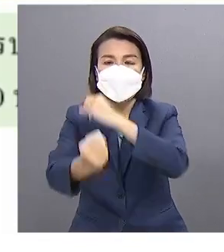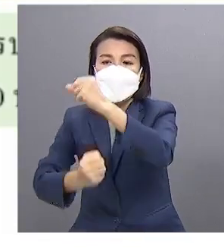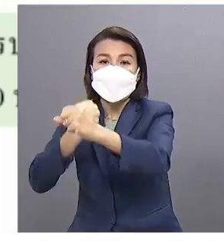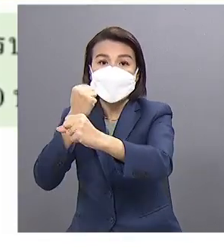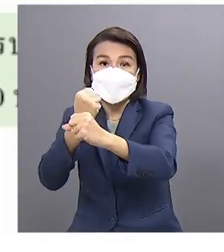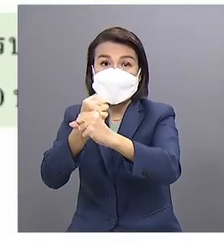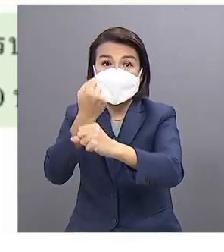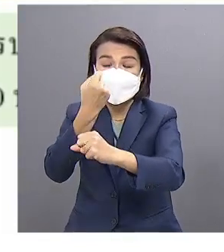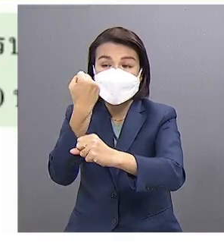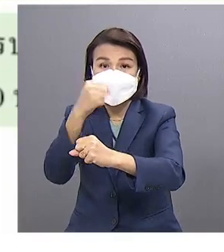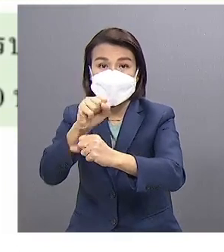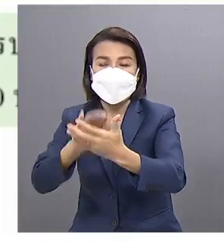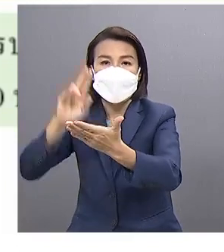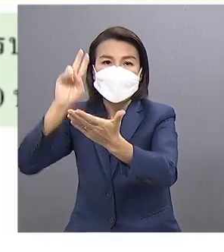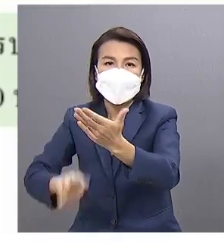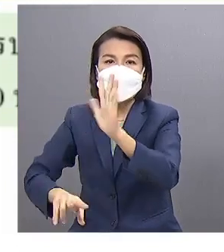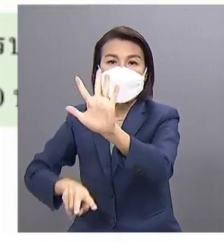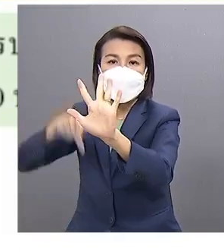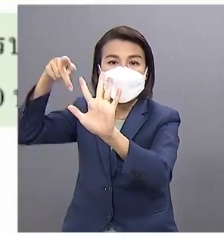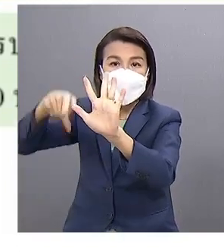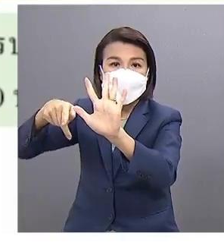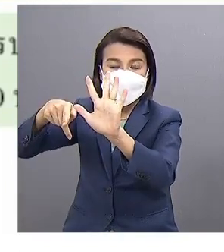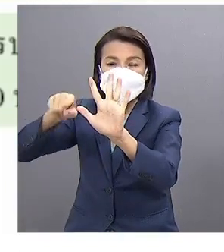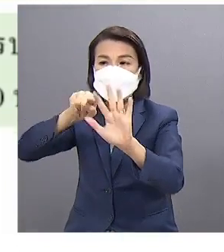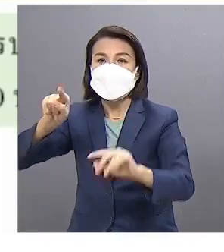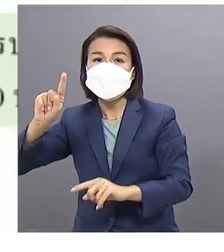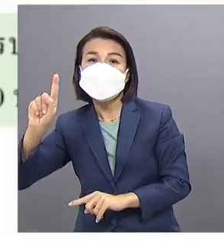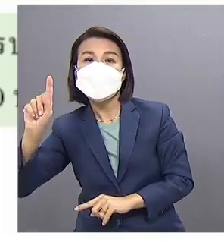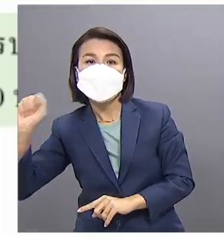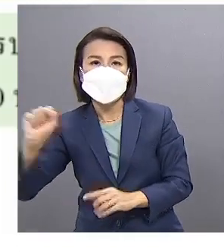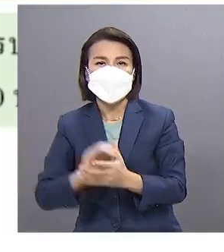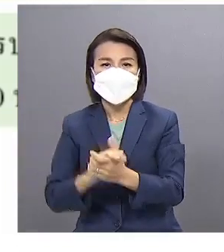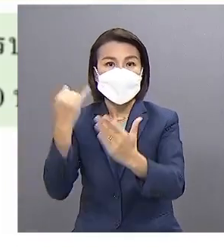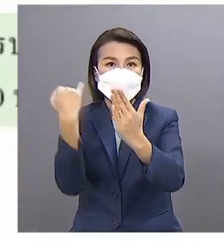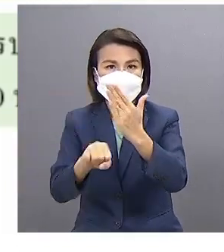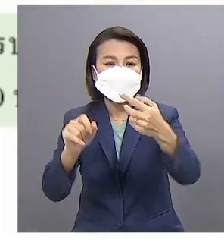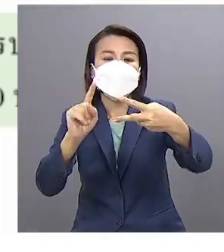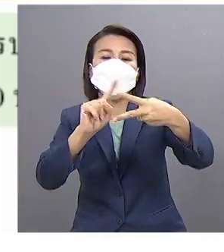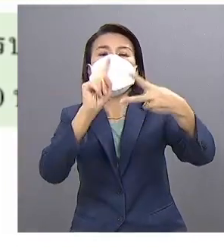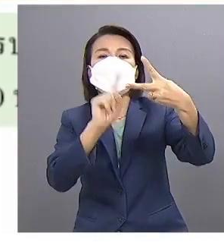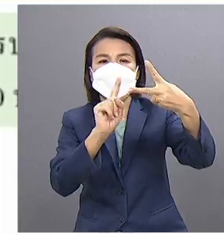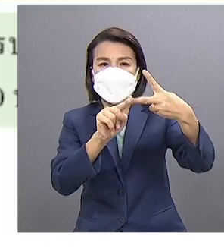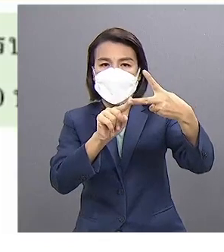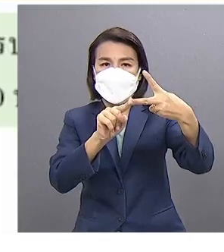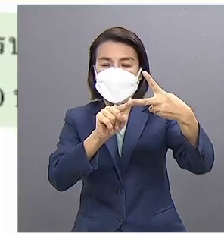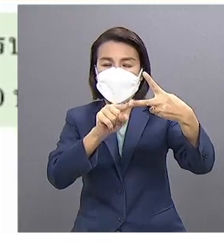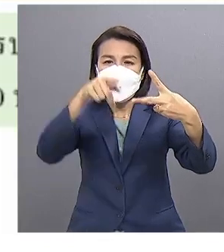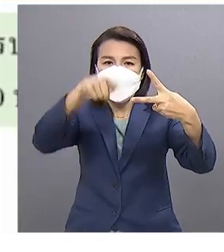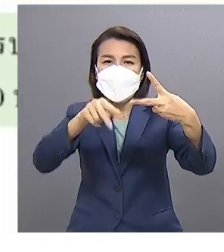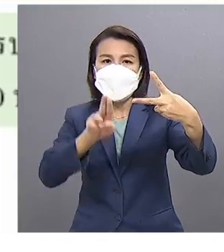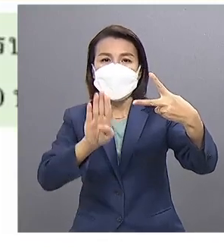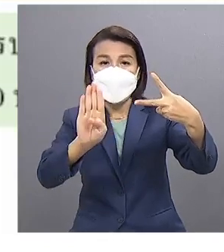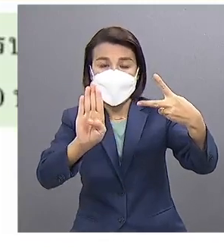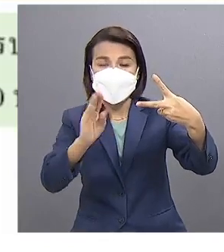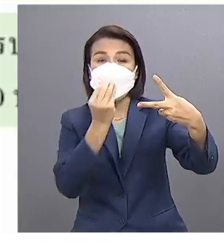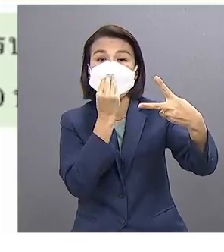แต่ 5,000 จนถึง 100,000 บาทนะคะอันนี้ความผิดที่สองของตามพระราชบัญญัติอาหารและความผิดที่3ต